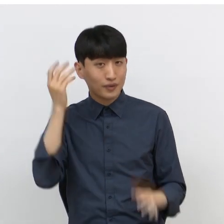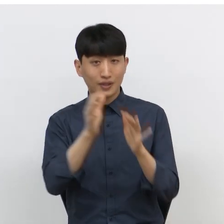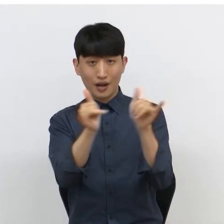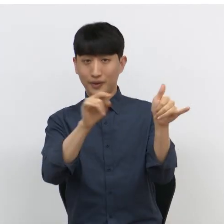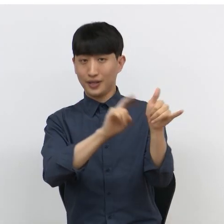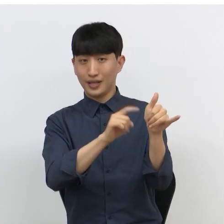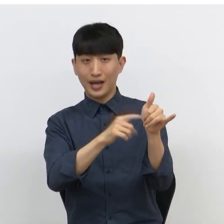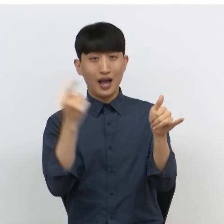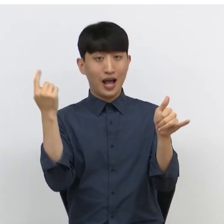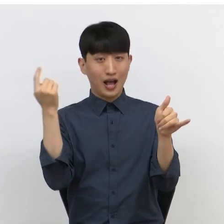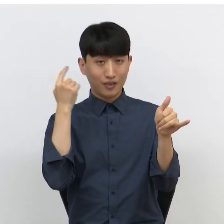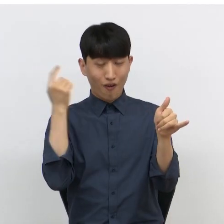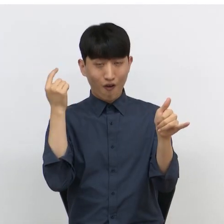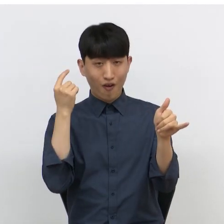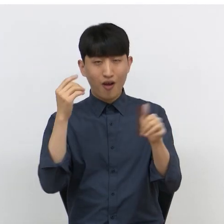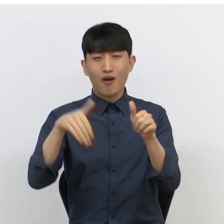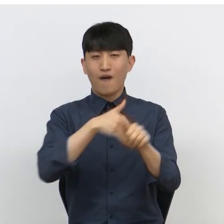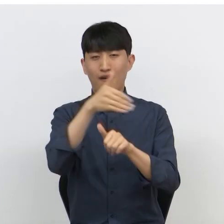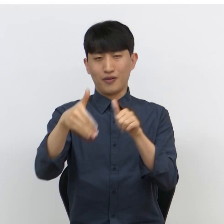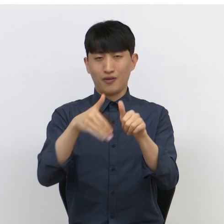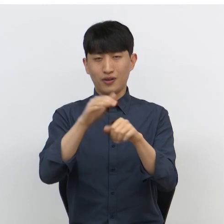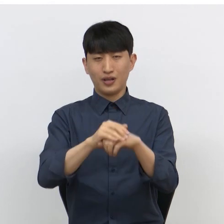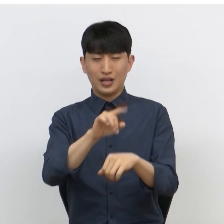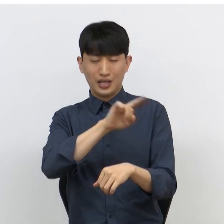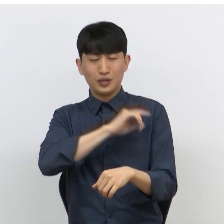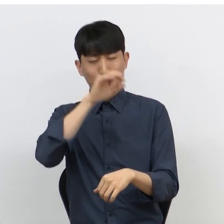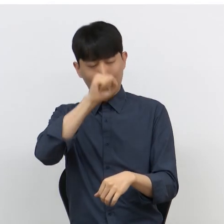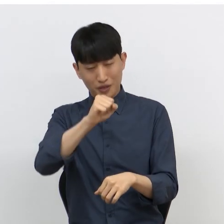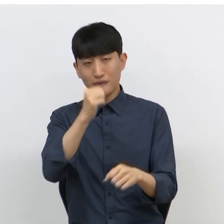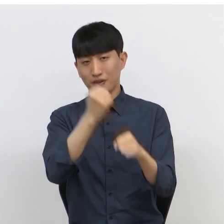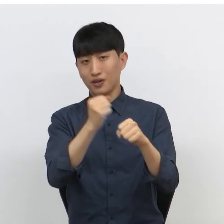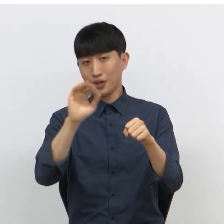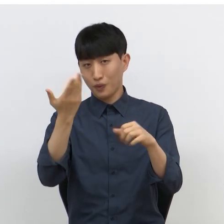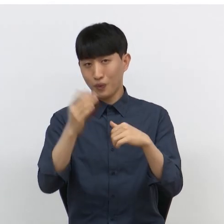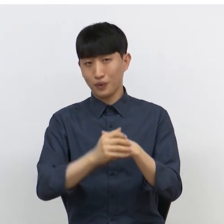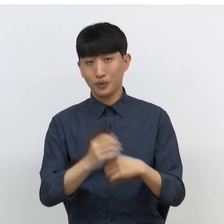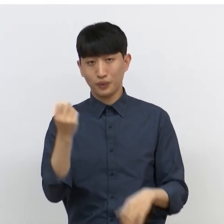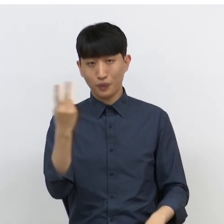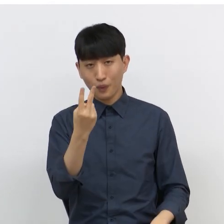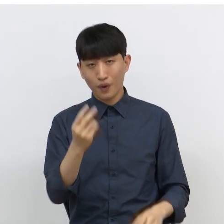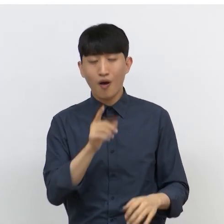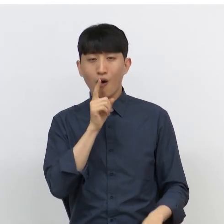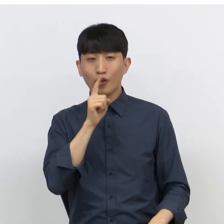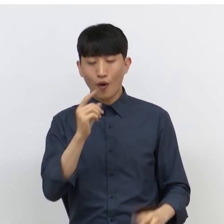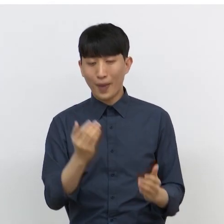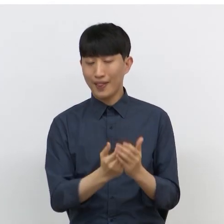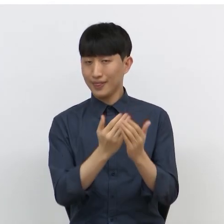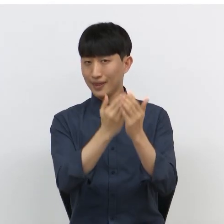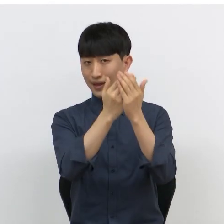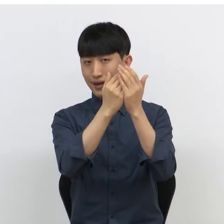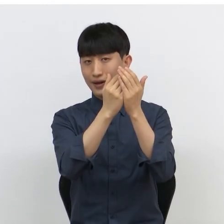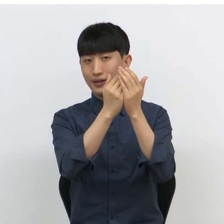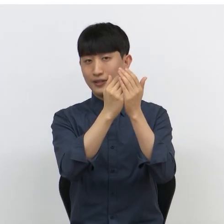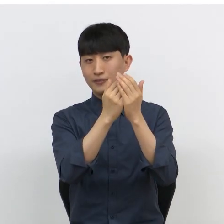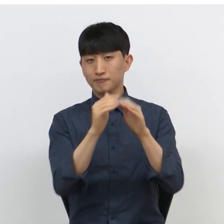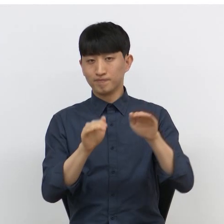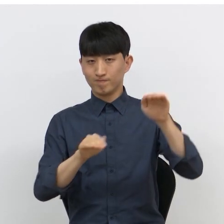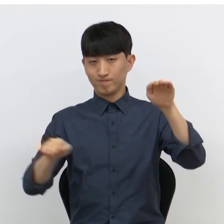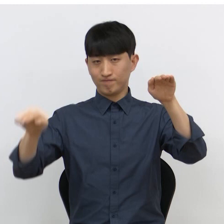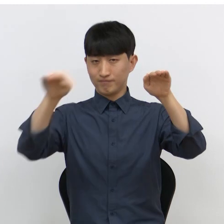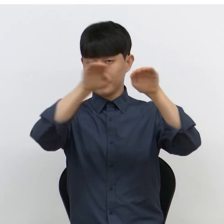청능이 최상의 조건이 되도록 해야 되고, 그 다음에 정상적인 언어 발달이 이루어지도록 하는 것이 매핑의